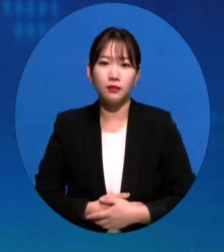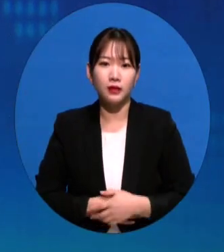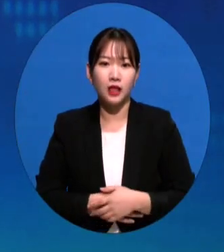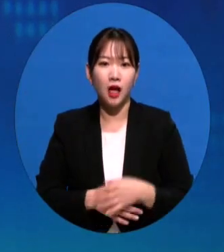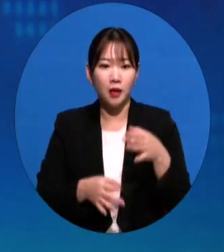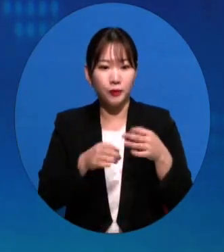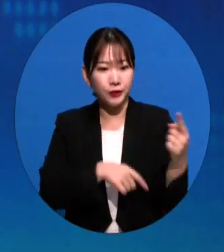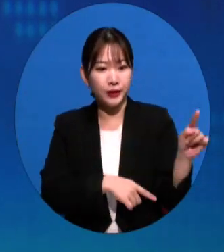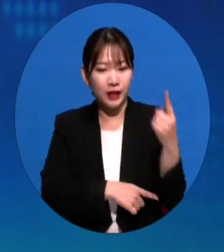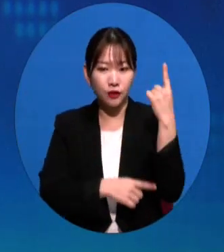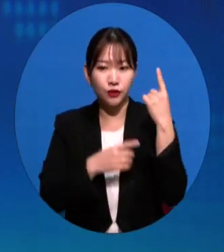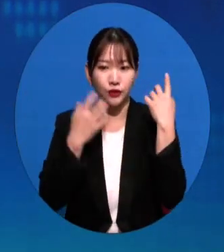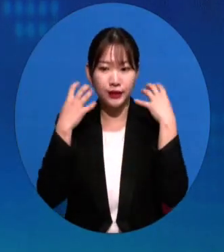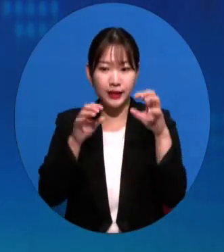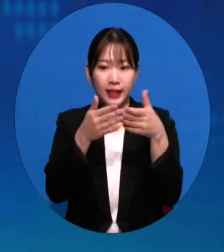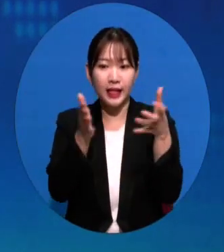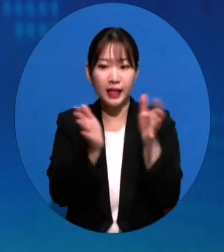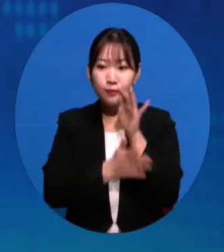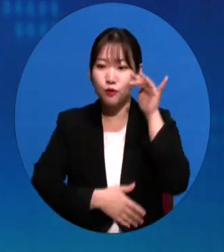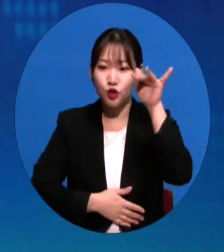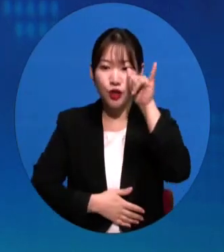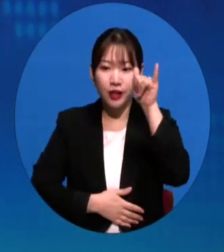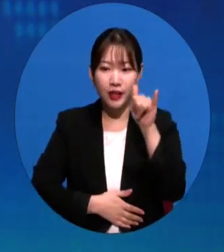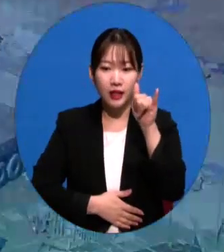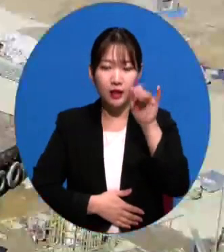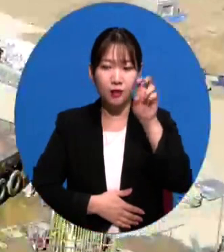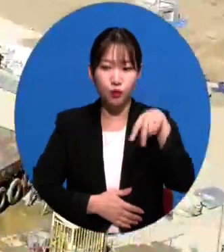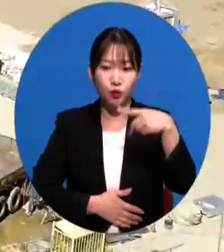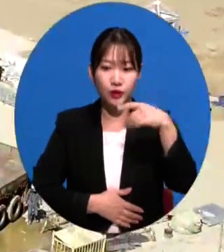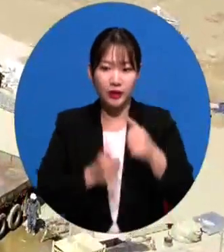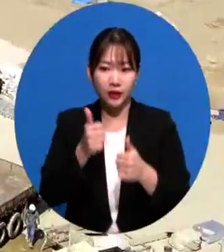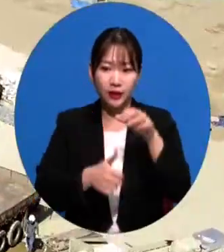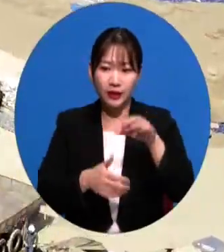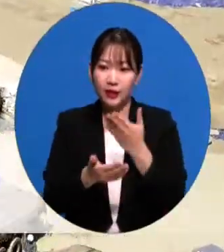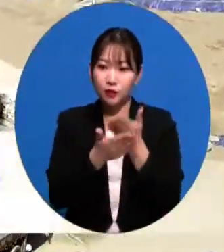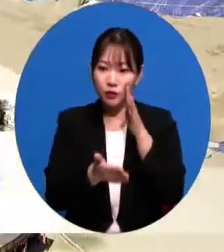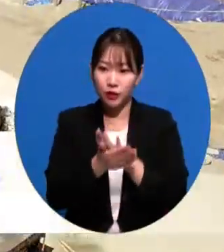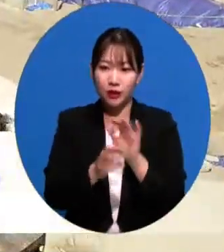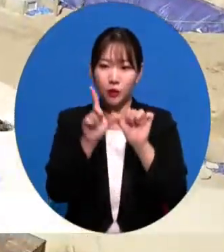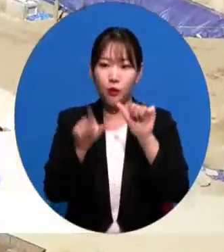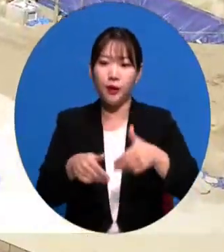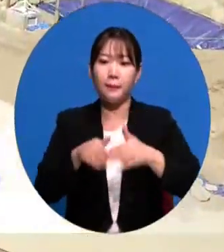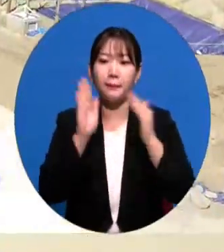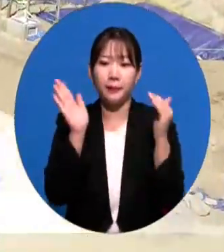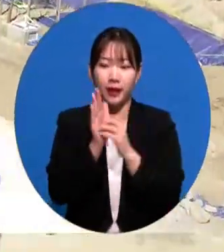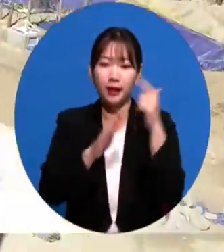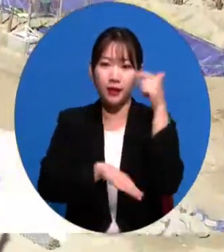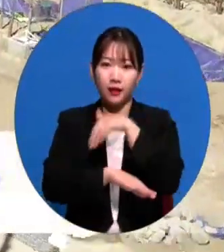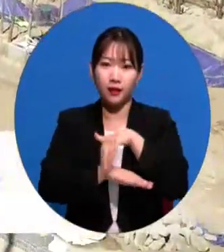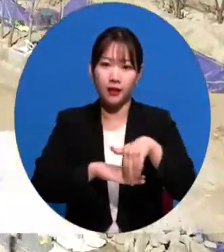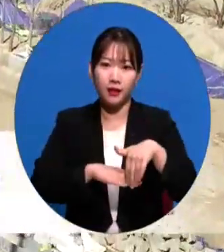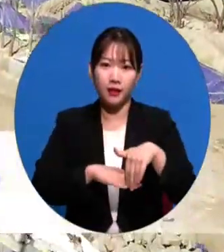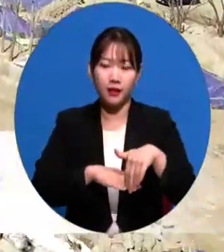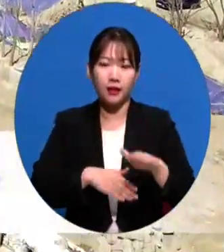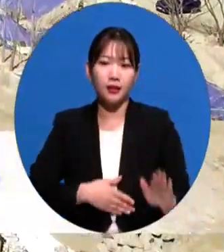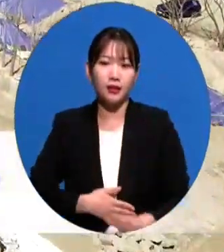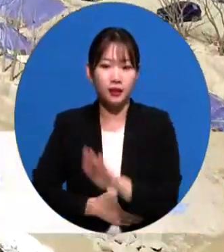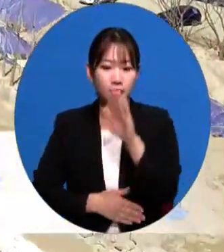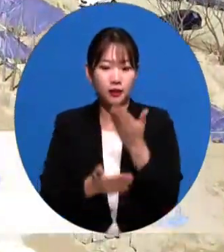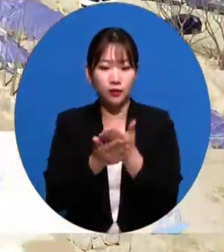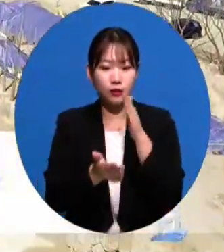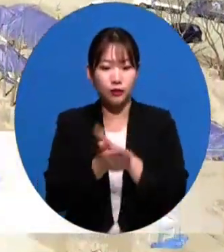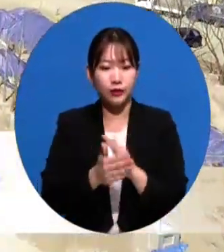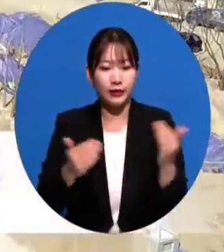프로야구 기아 타이거즈의 추억이 서린 무등 경기장 리모델링이 오는 5월 완공될 예정입니다. 전체